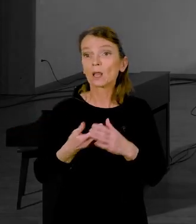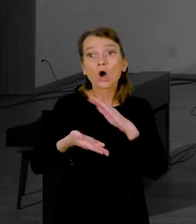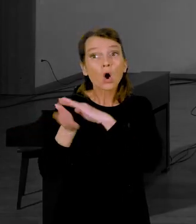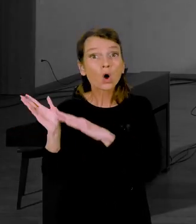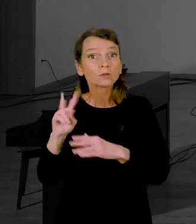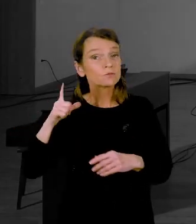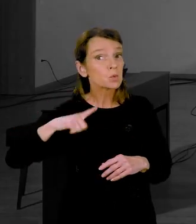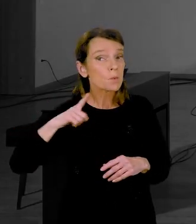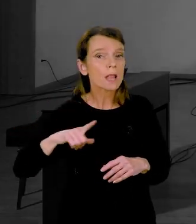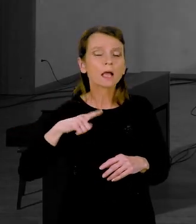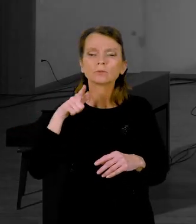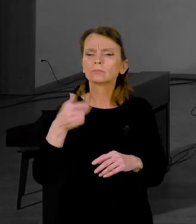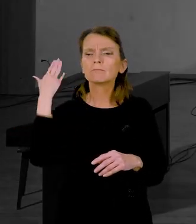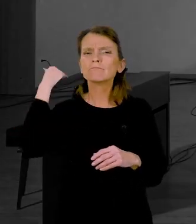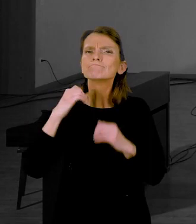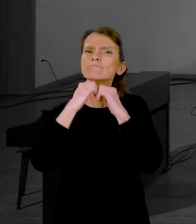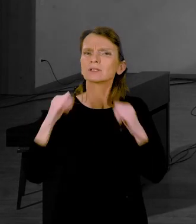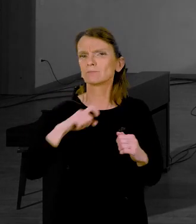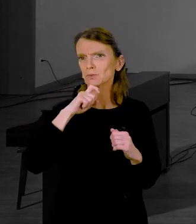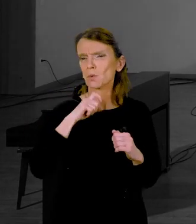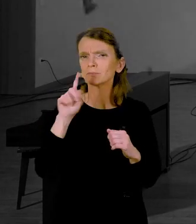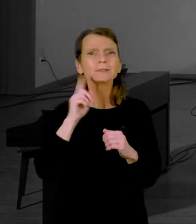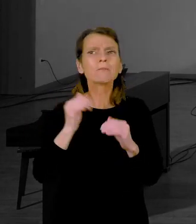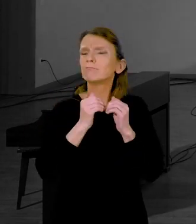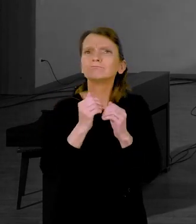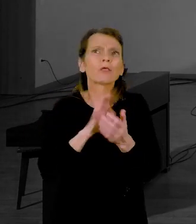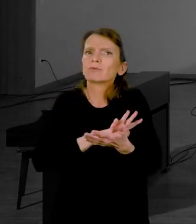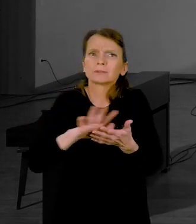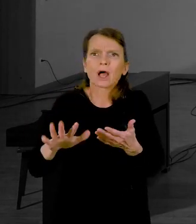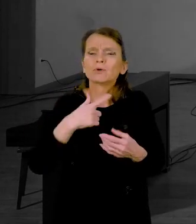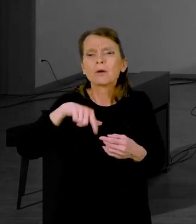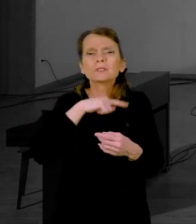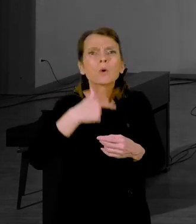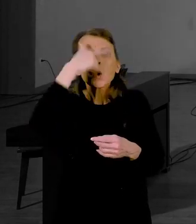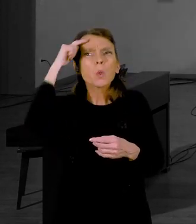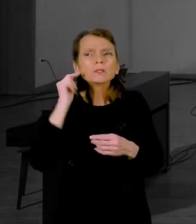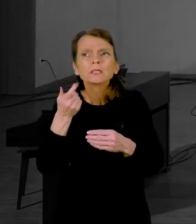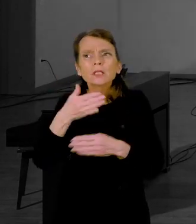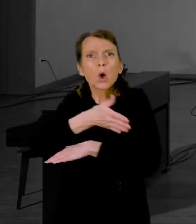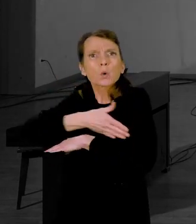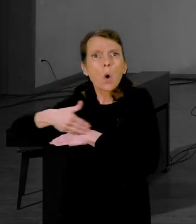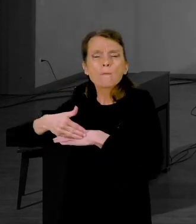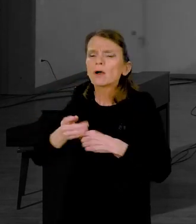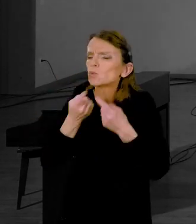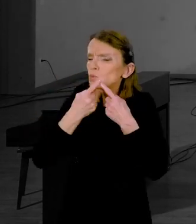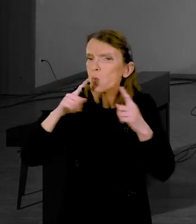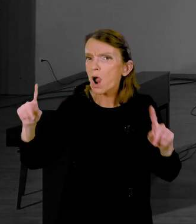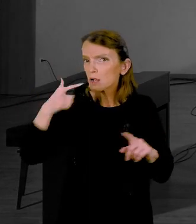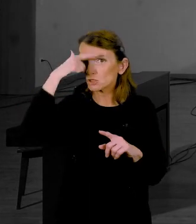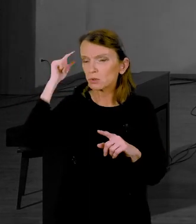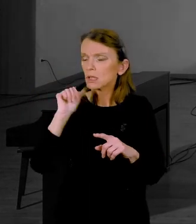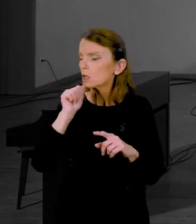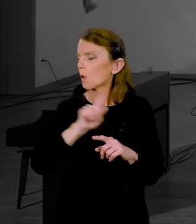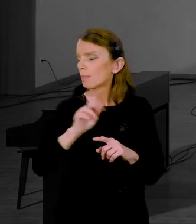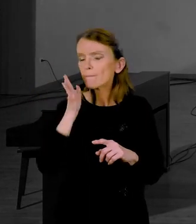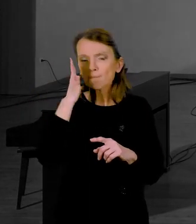Odhod v Ljubljano je bil takrat ena posebna zgodba. Ni bilo tako enostavno, bili smo ljudje iz neke periferije, drugačni, predvsem drugačni.